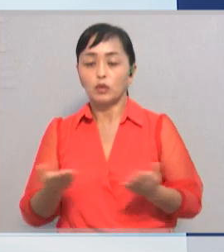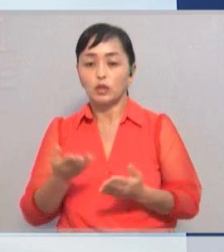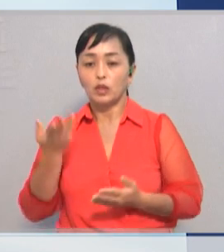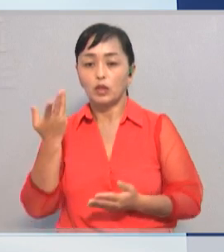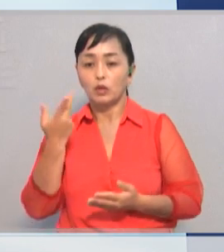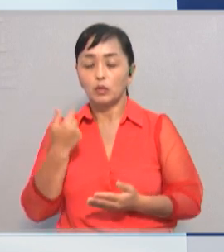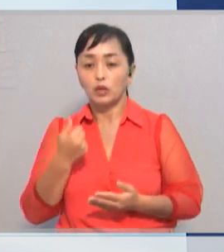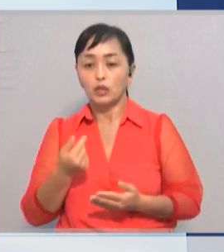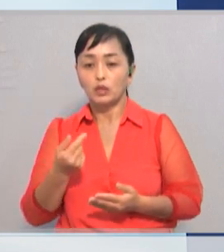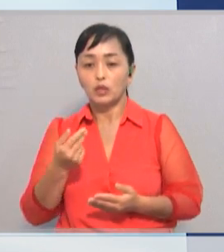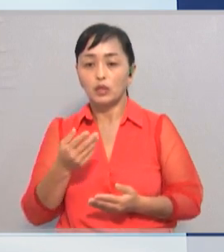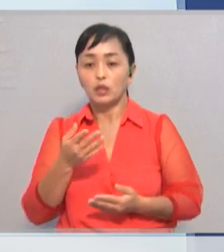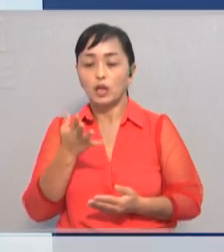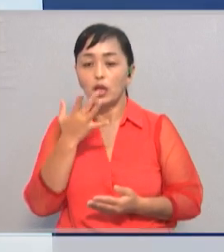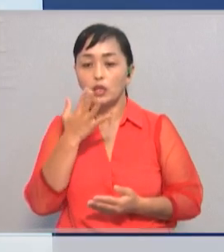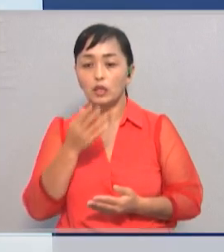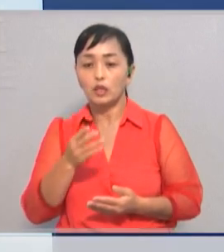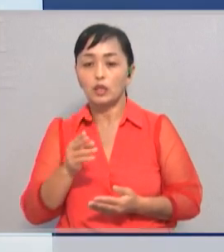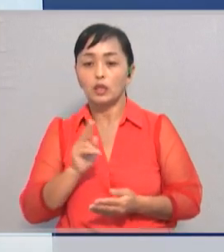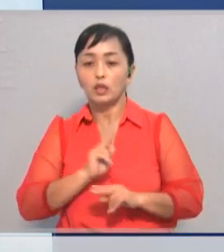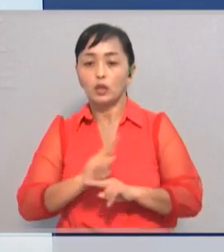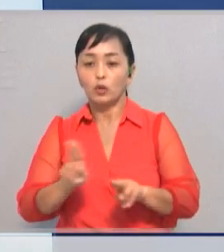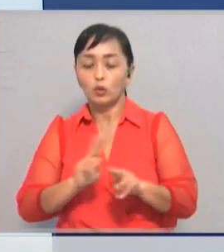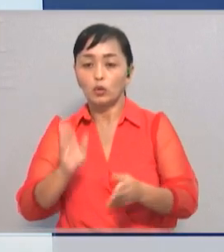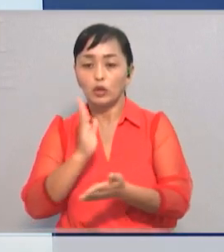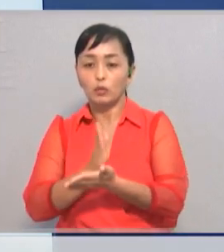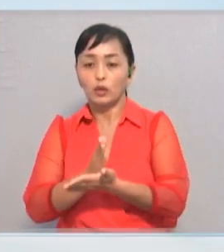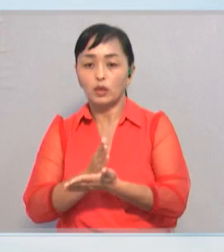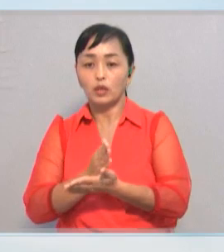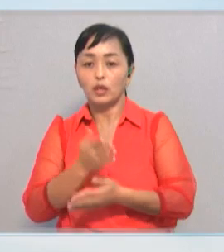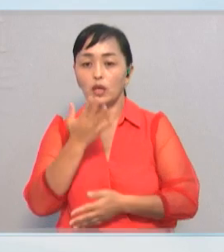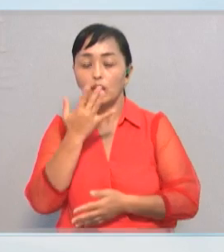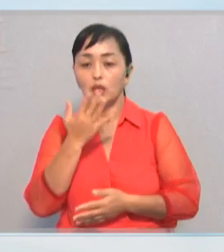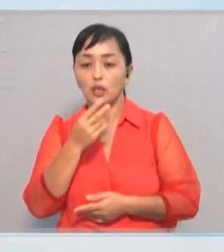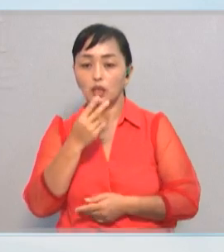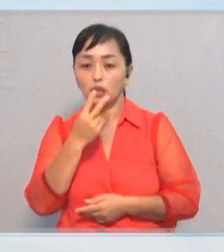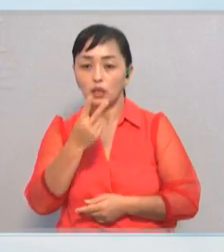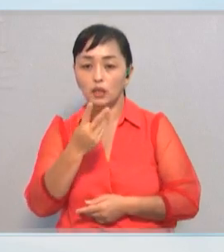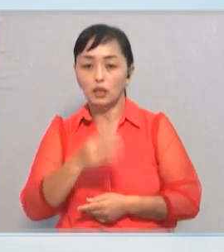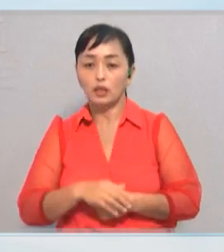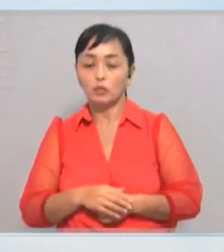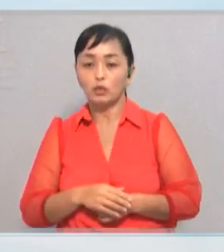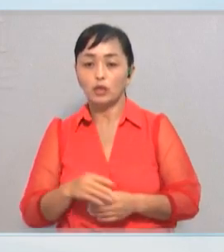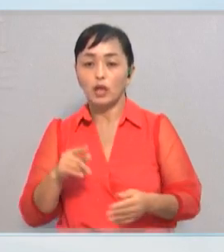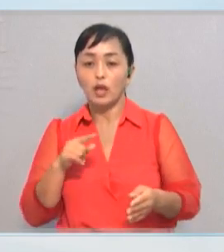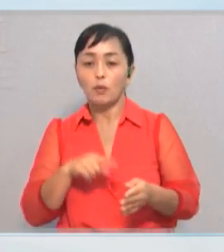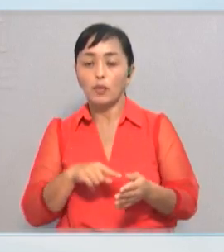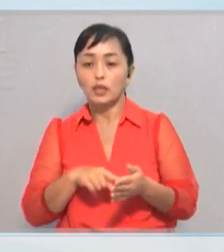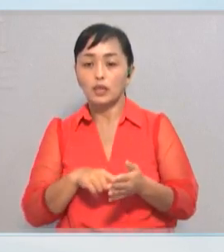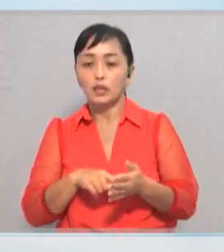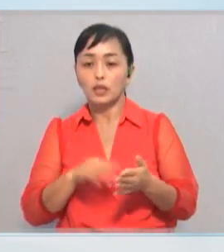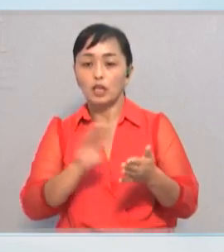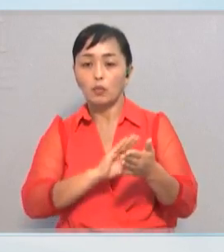бар. Шетелдік тәжірибелерде бар. Олар да мысалға шетелдік тәжірибелерде қарайтын болсақ, оқу мақсаттарында білім